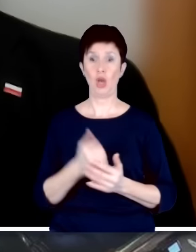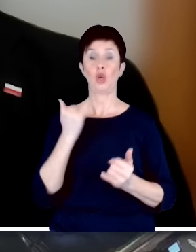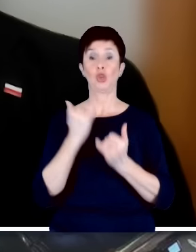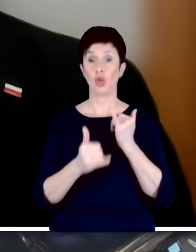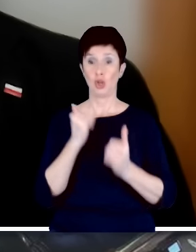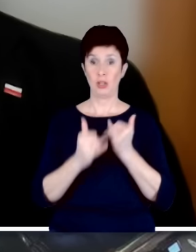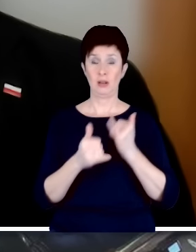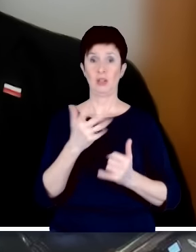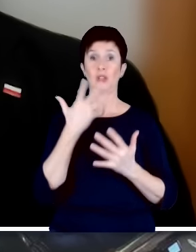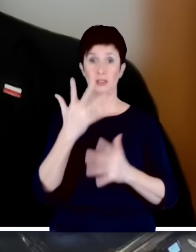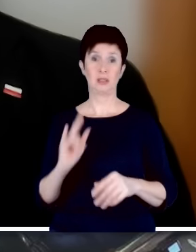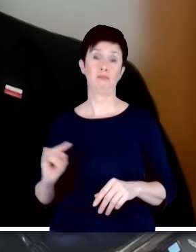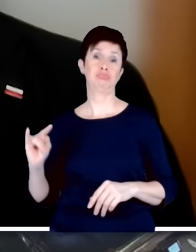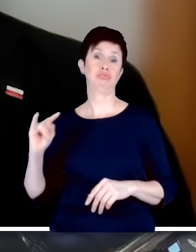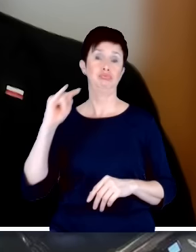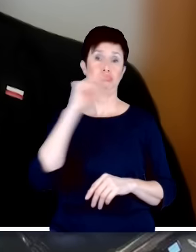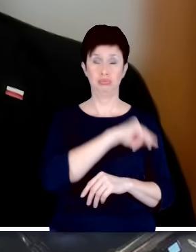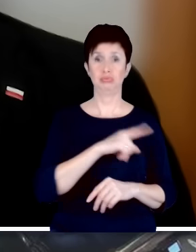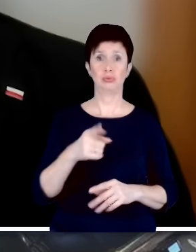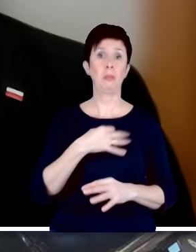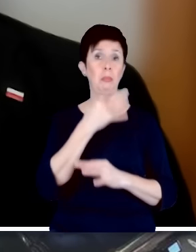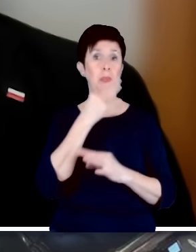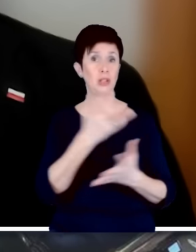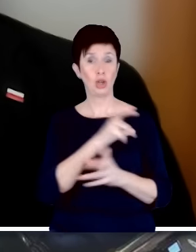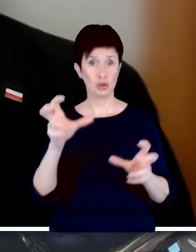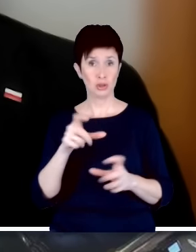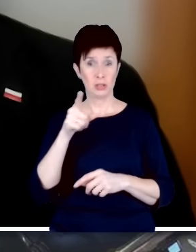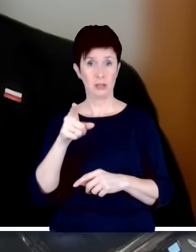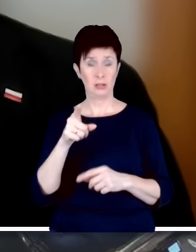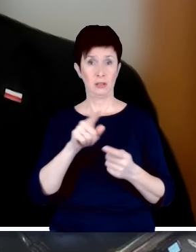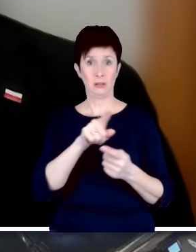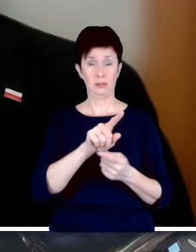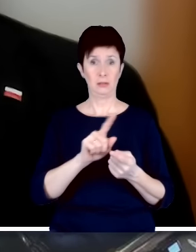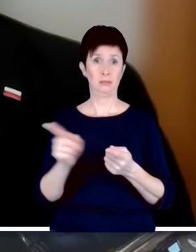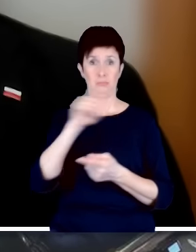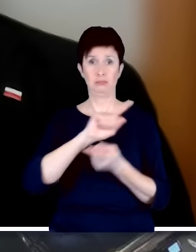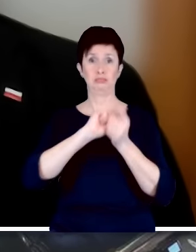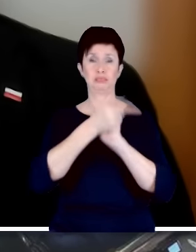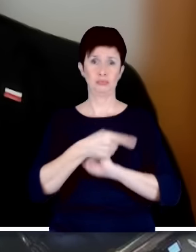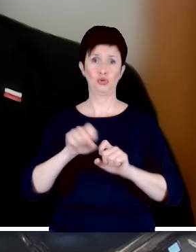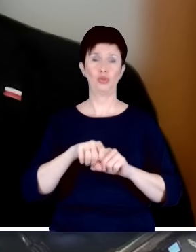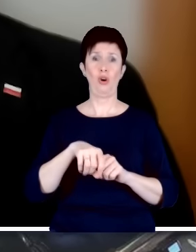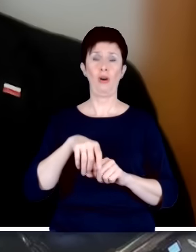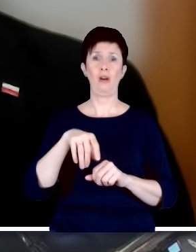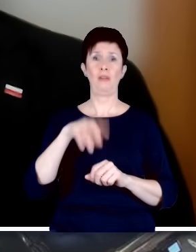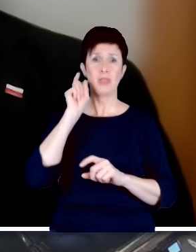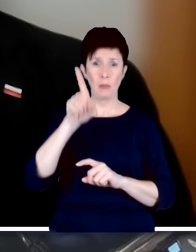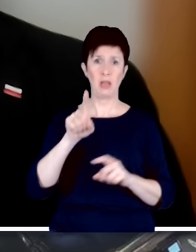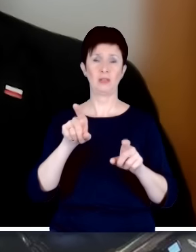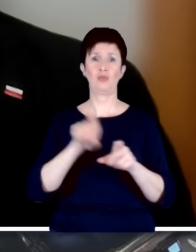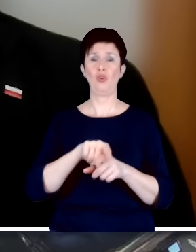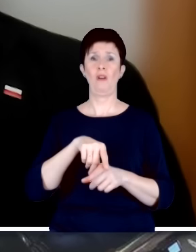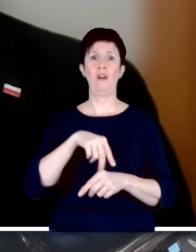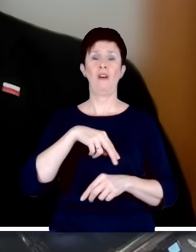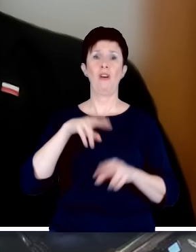tam polecieć, no to pytanie jest, czy będzie stamtąd leciał na przesiadkę do Frankfurtu, do Wiednia, do Kopenhagi, czy do Polski,